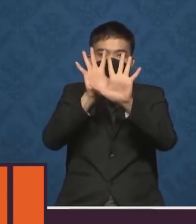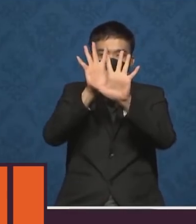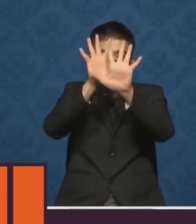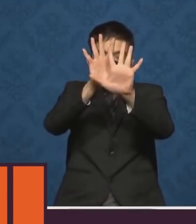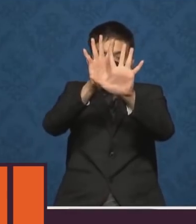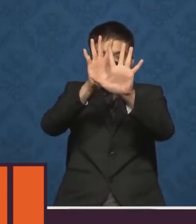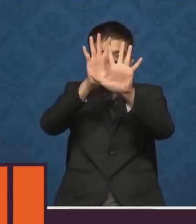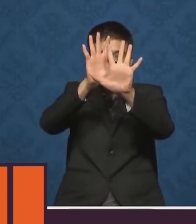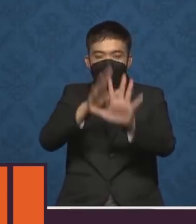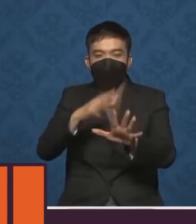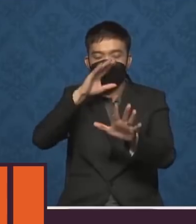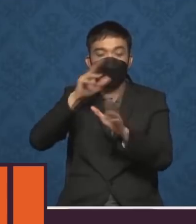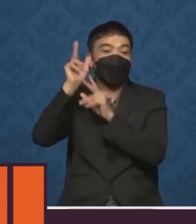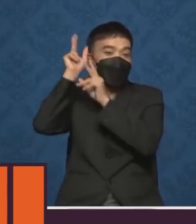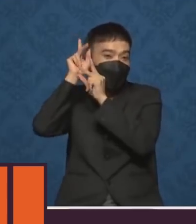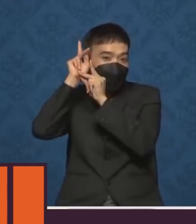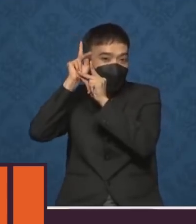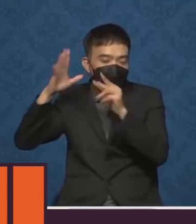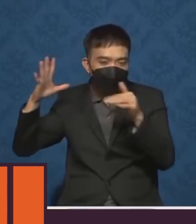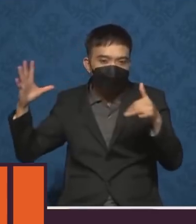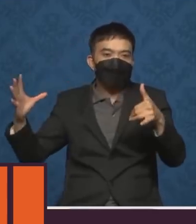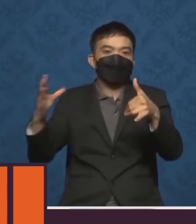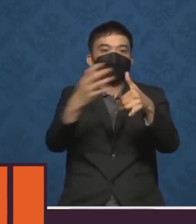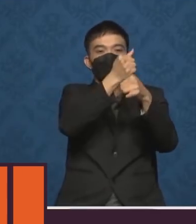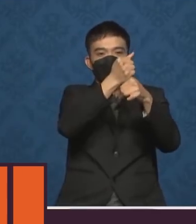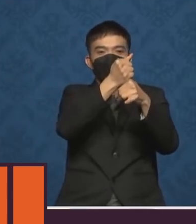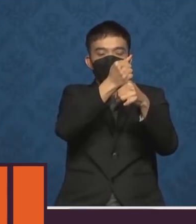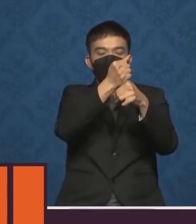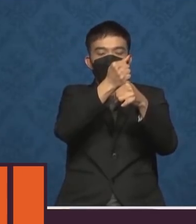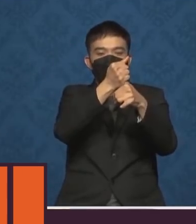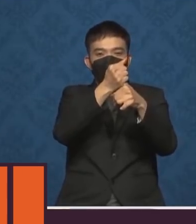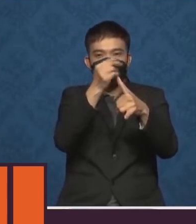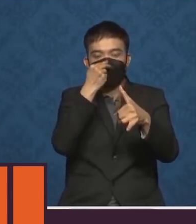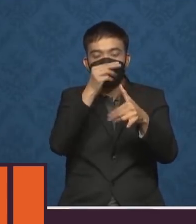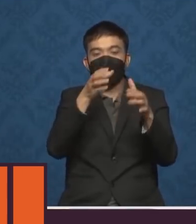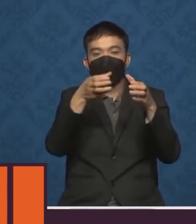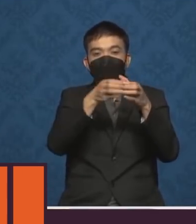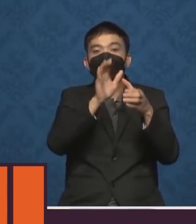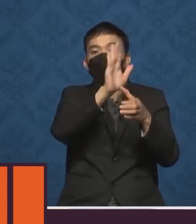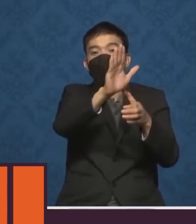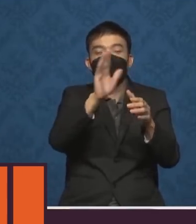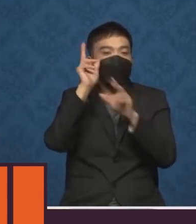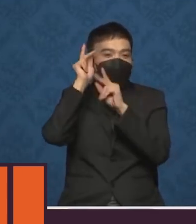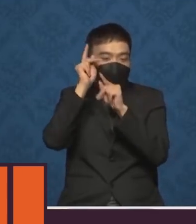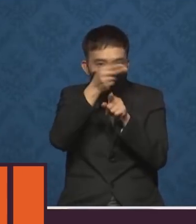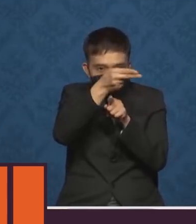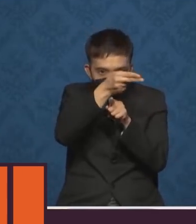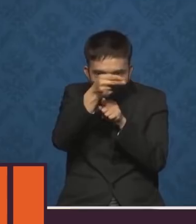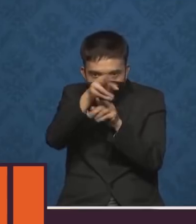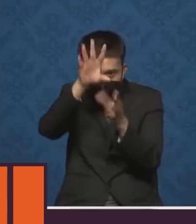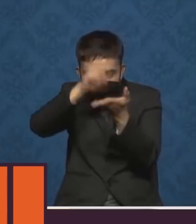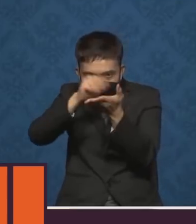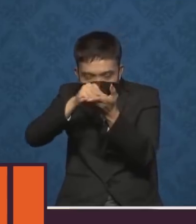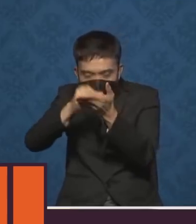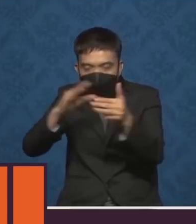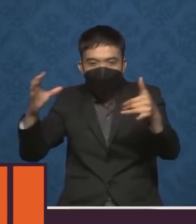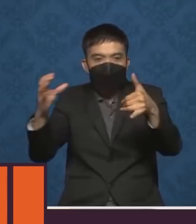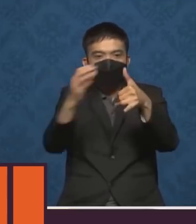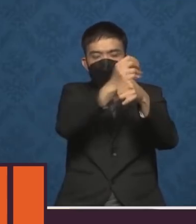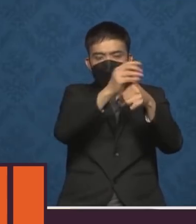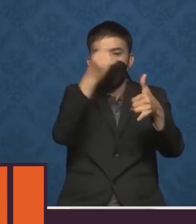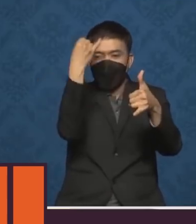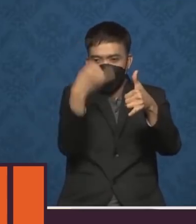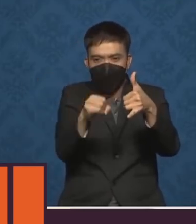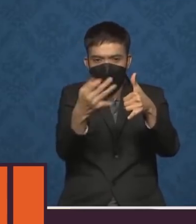ผู้สื่อข่าวถูกจับนะครับโดยเฉพาะผู้สืบข่าวที่อยู่ที่สำนักข่าวประชาไทยและไม่มีข้อกล่าวหาใดๆแต่ถูก